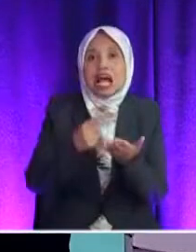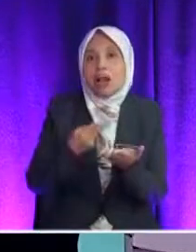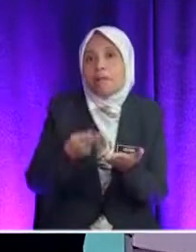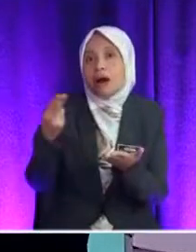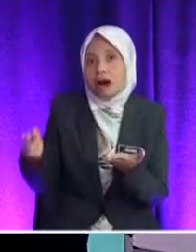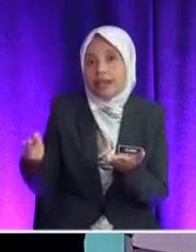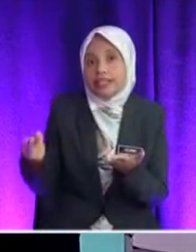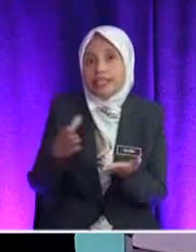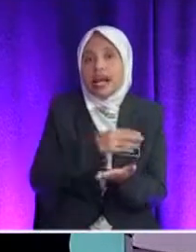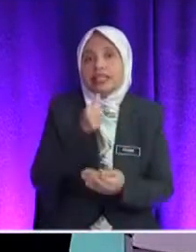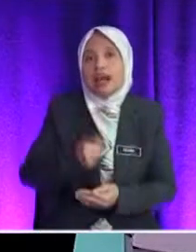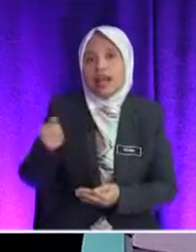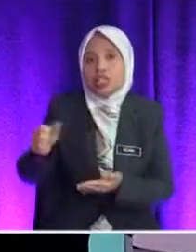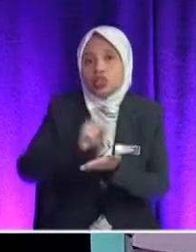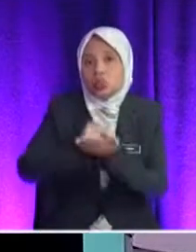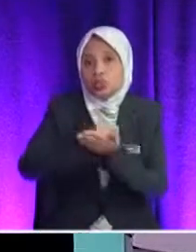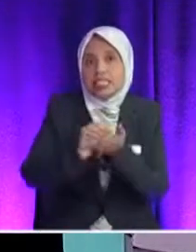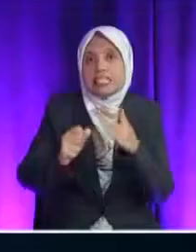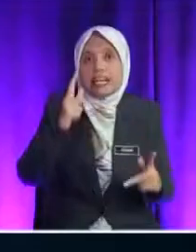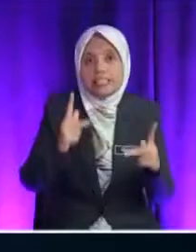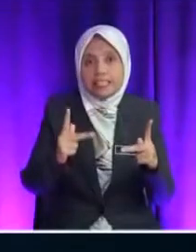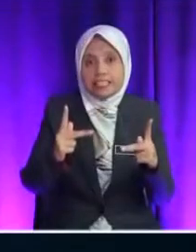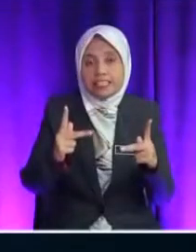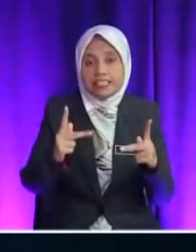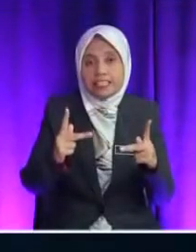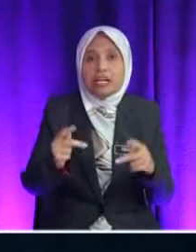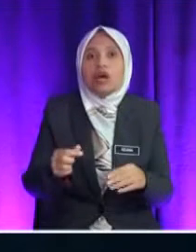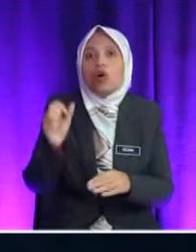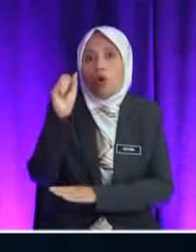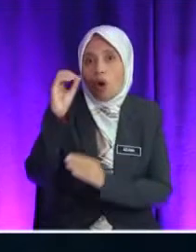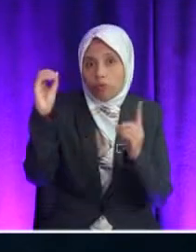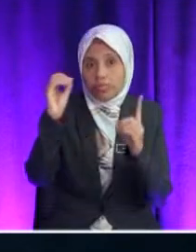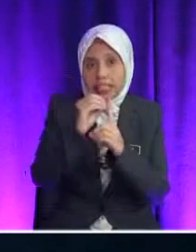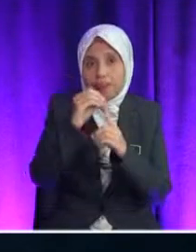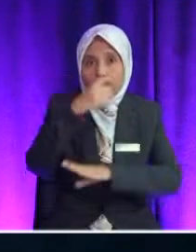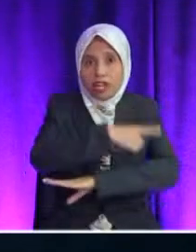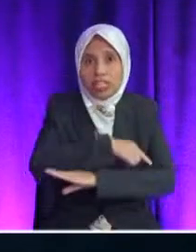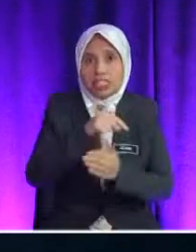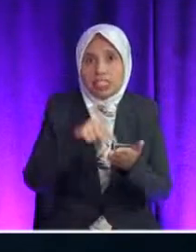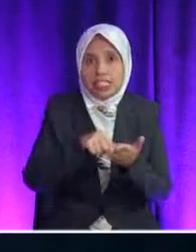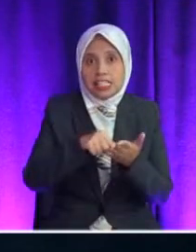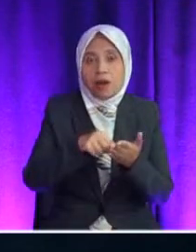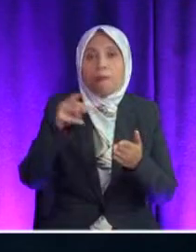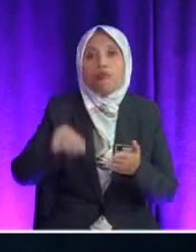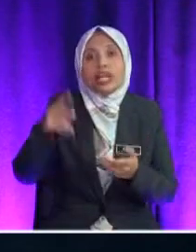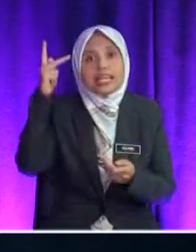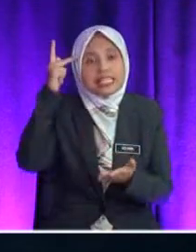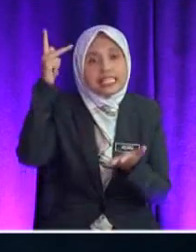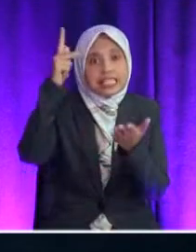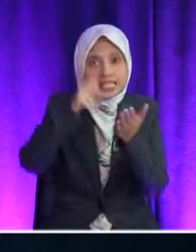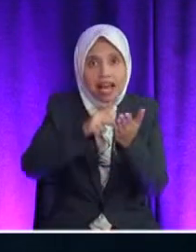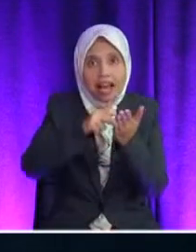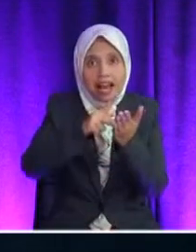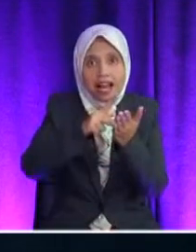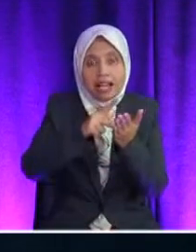mencuci kenderaan. Dan objektif pembelajaran kita pada hari ini ialah murid mengenal pasti dan